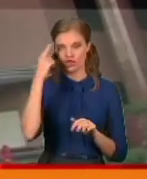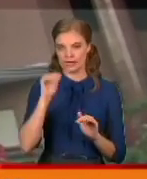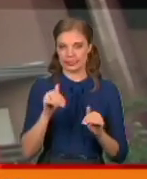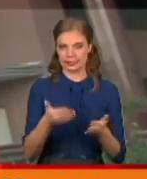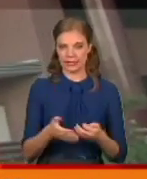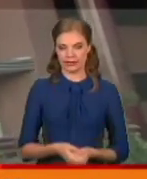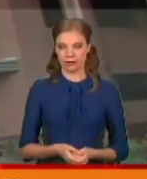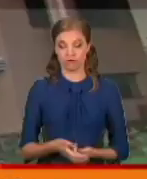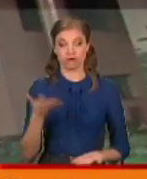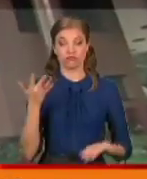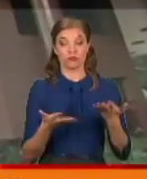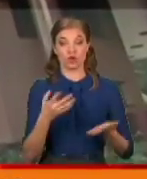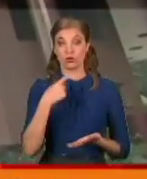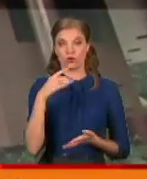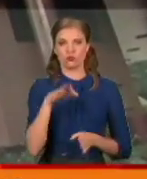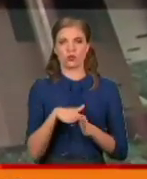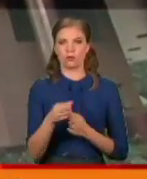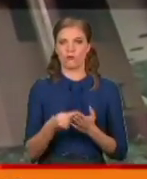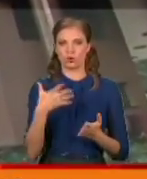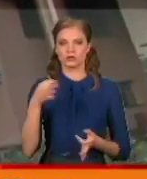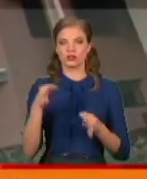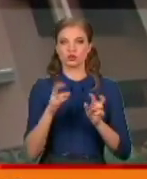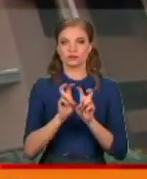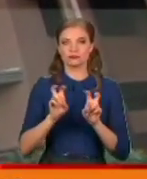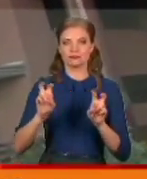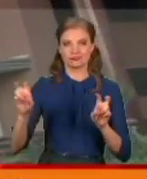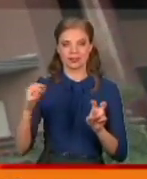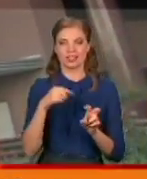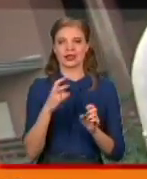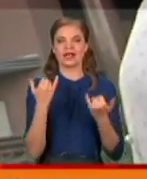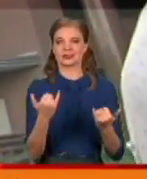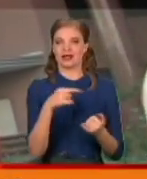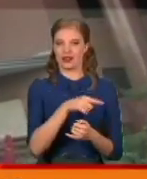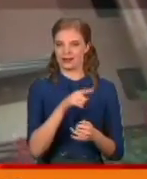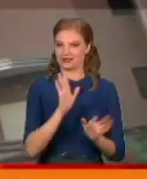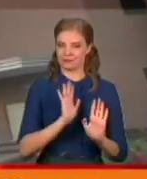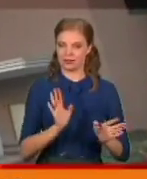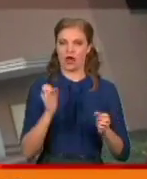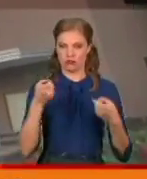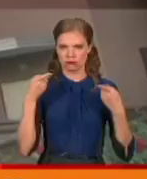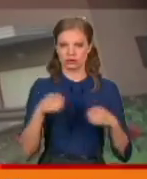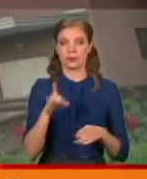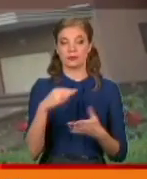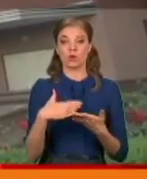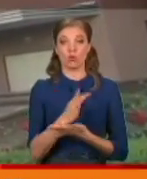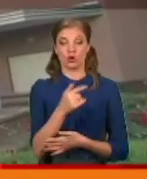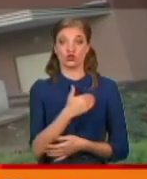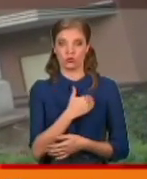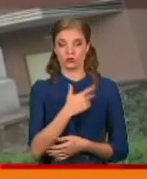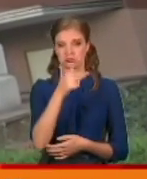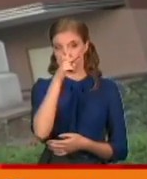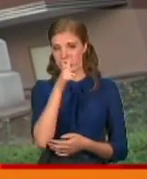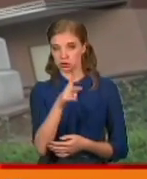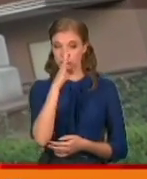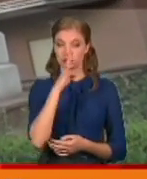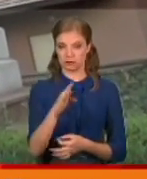ініціатива? Якщо ви говорите про повноцінний суд присяжних, не про покруч, який зараз існує, то при наявності політичної волі 3-4